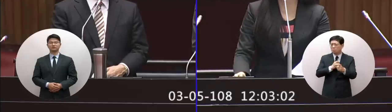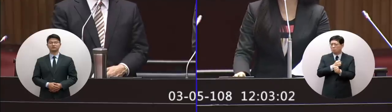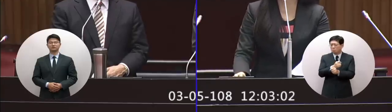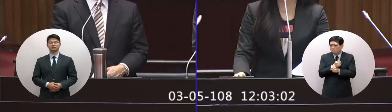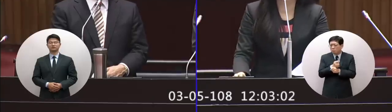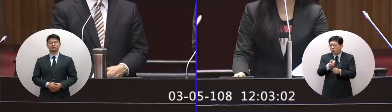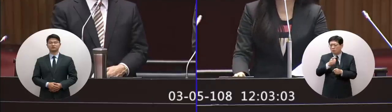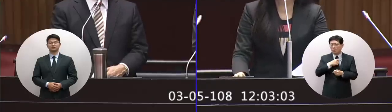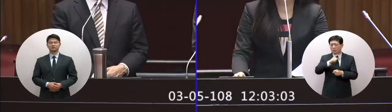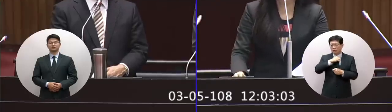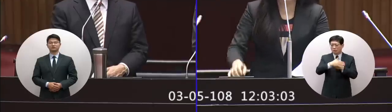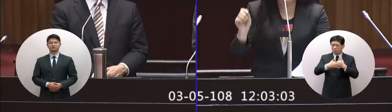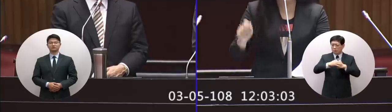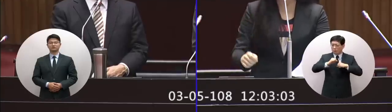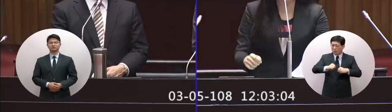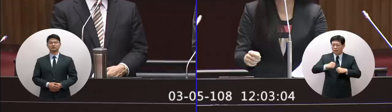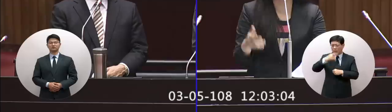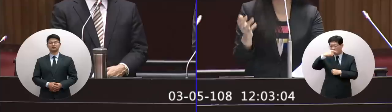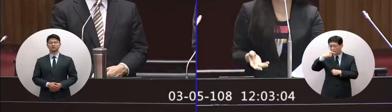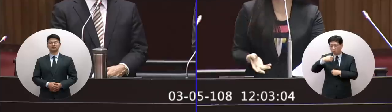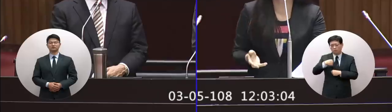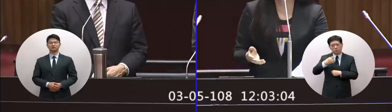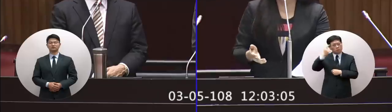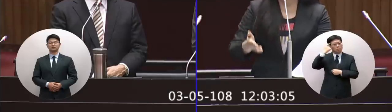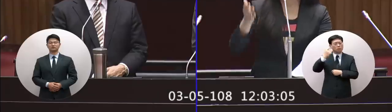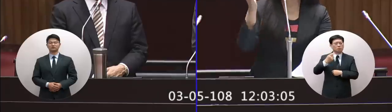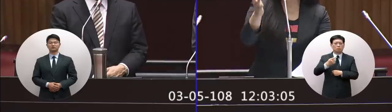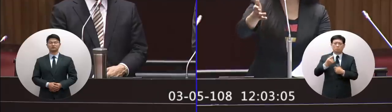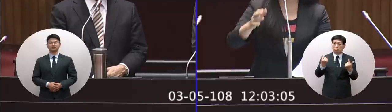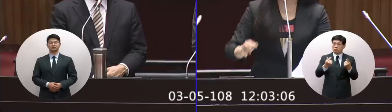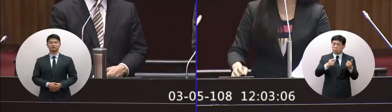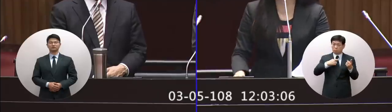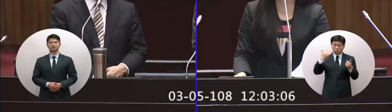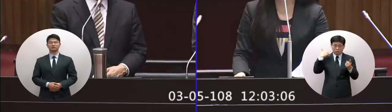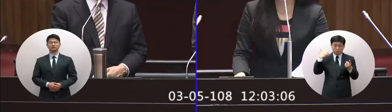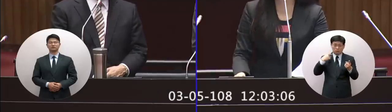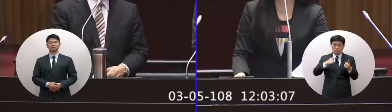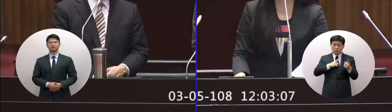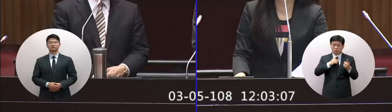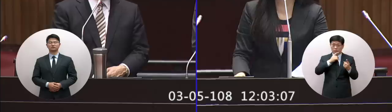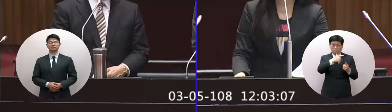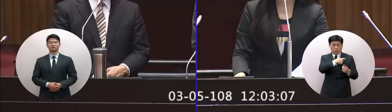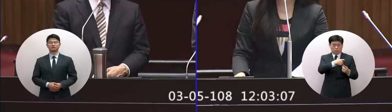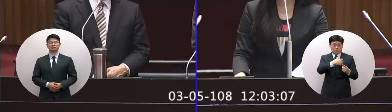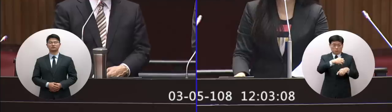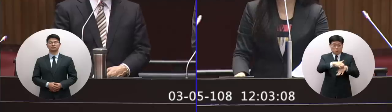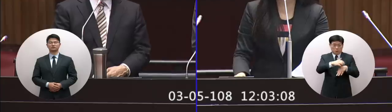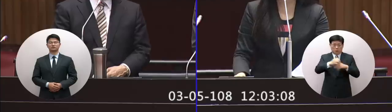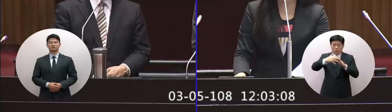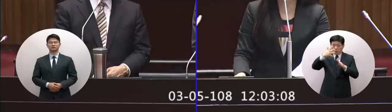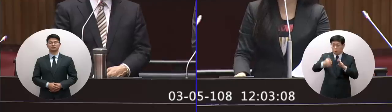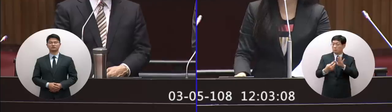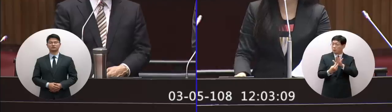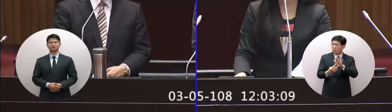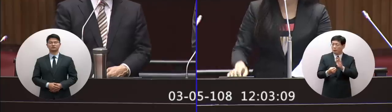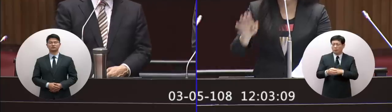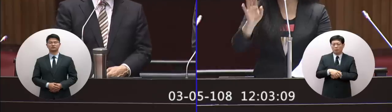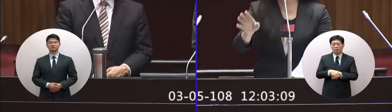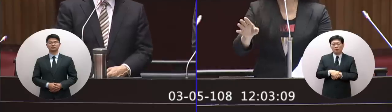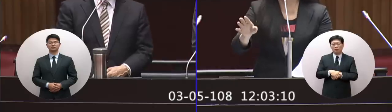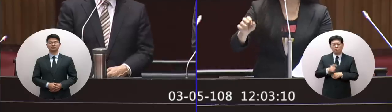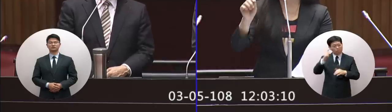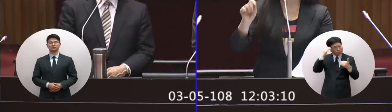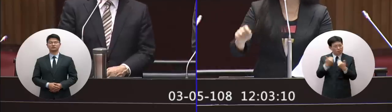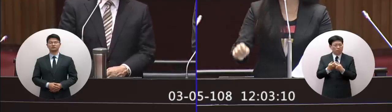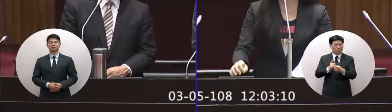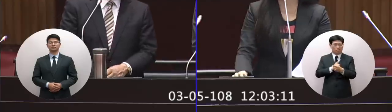重这个牙齿保健。我听到这个话，我就想到，好像当时你的对手侯友宜讲哦，就是反